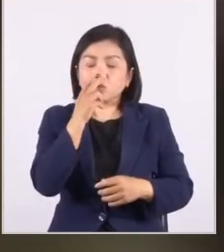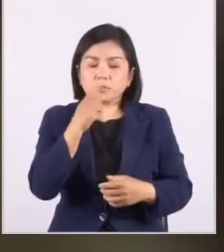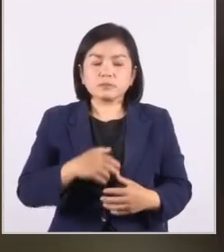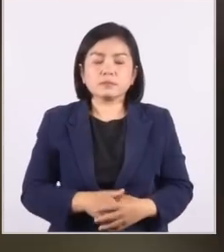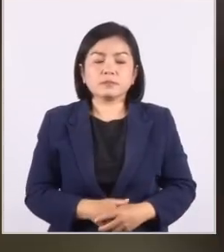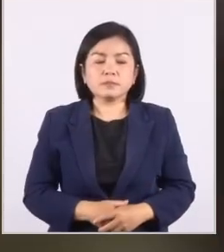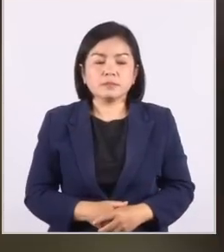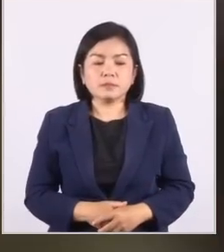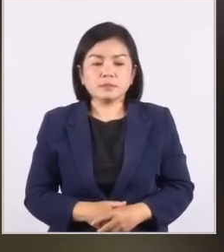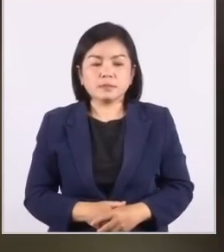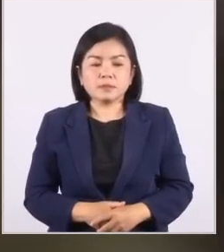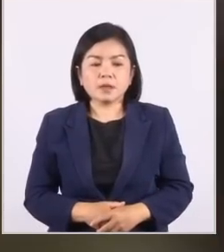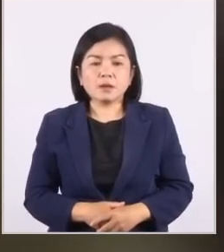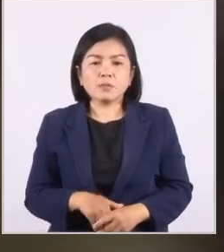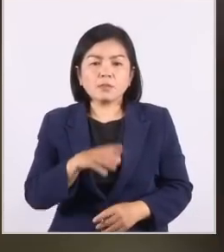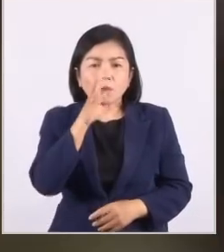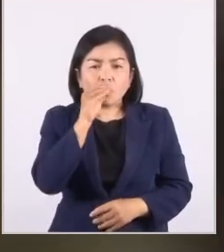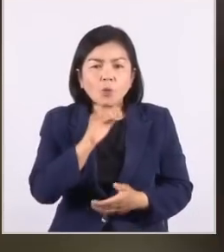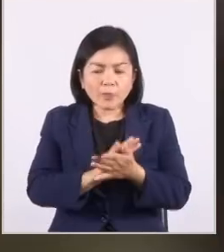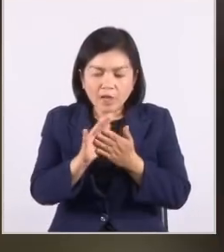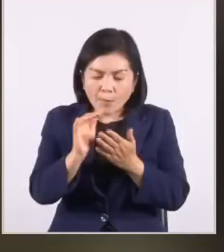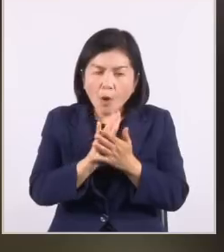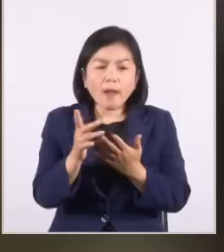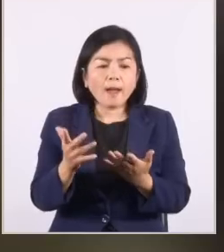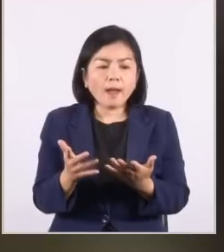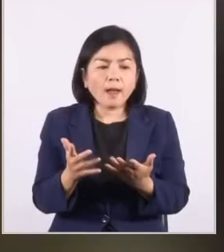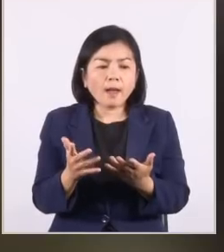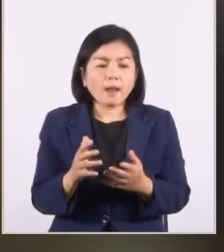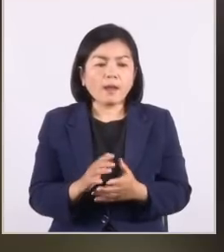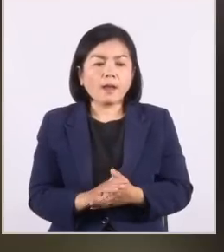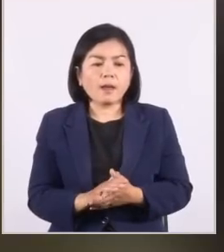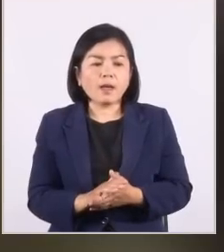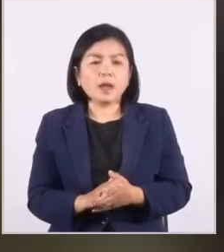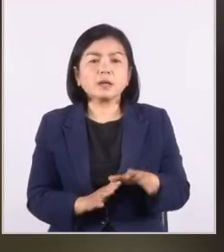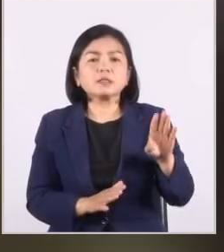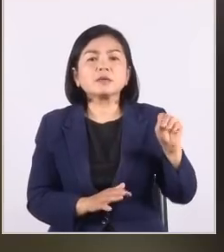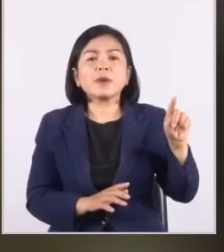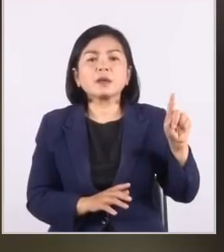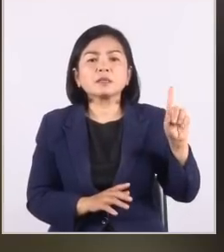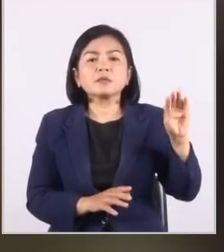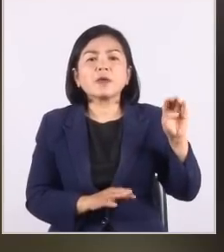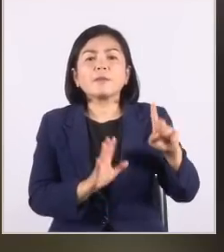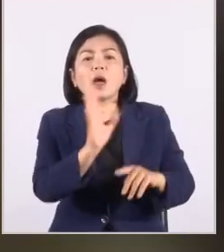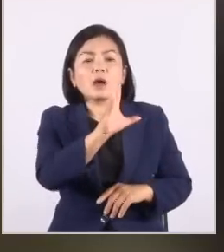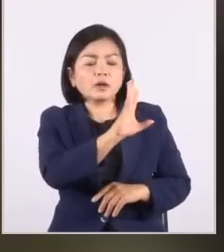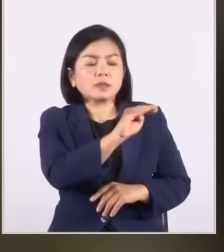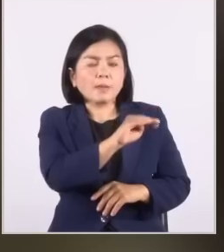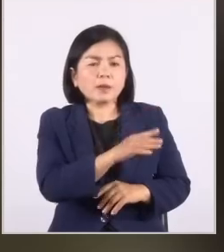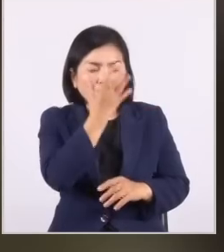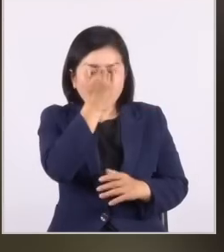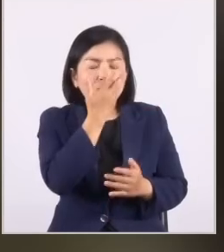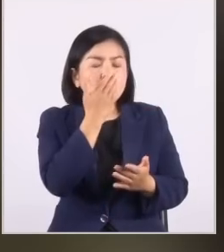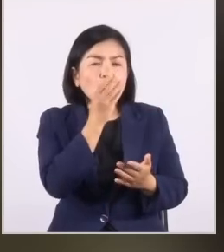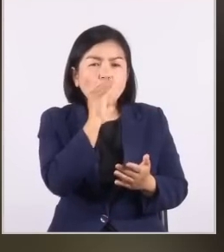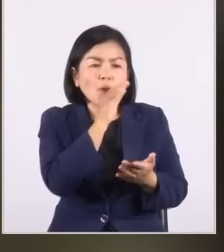าน 41ครับ เมาแข็งแมงแท้ล่ะ 41ครับเอา40พ ่อเออกูใส่แมงคานี่มึงคือเมาแข็งแท้ม